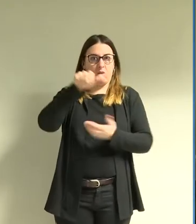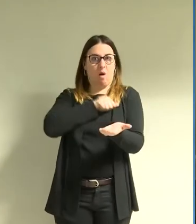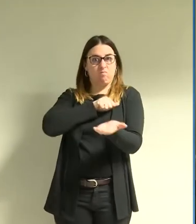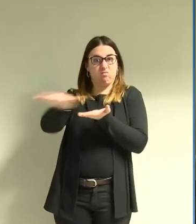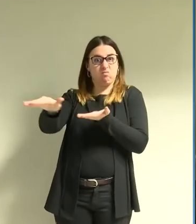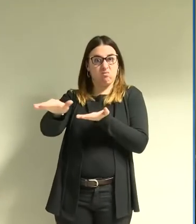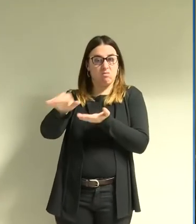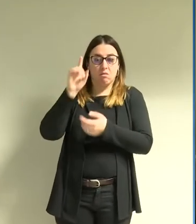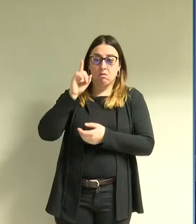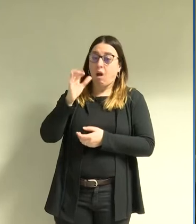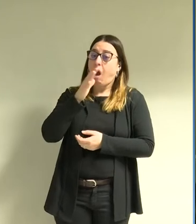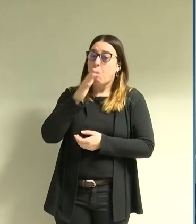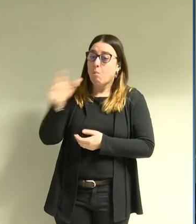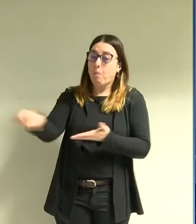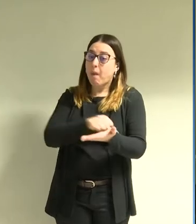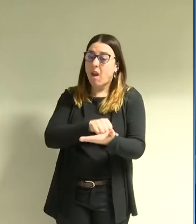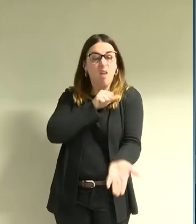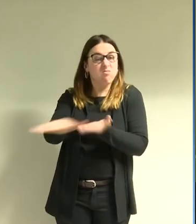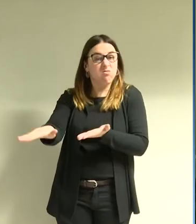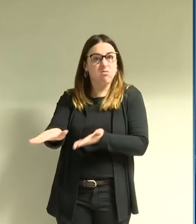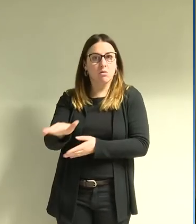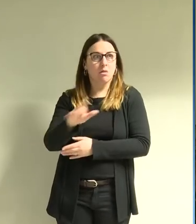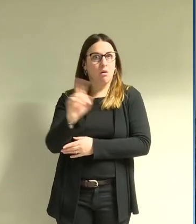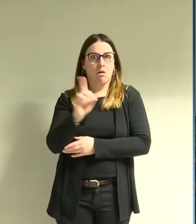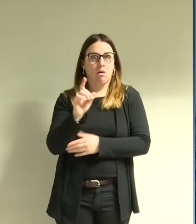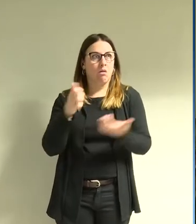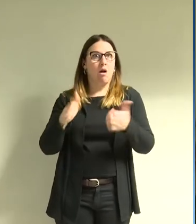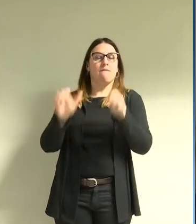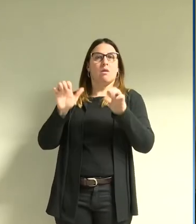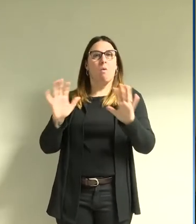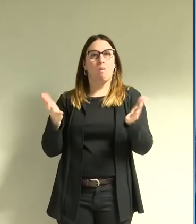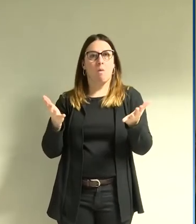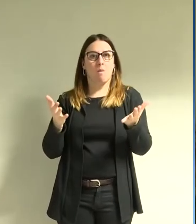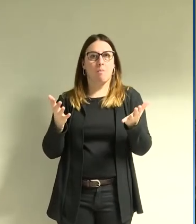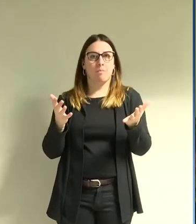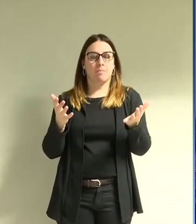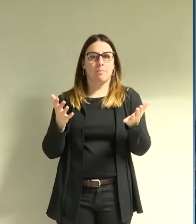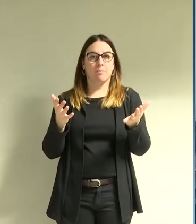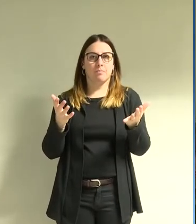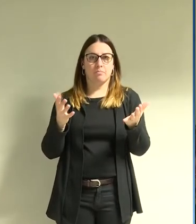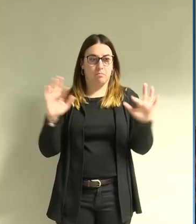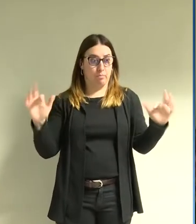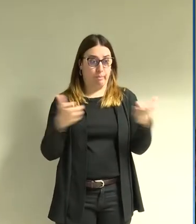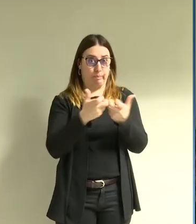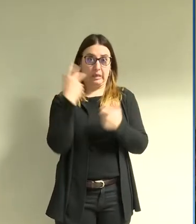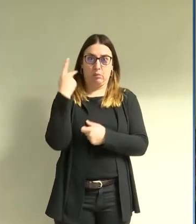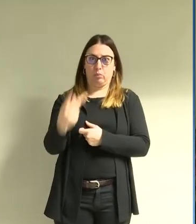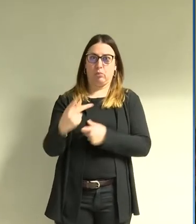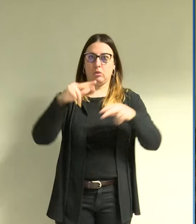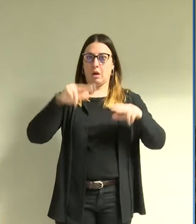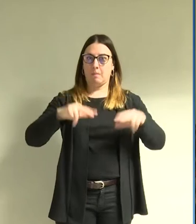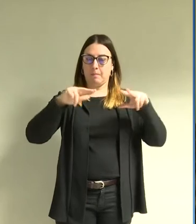fait de leur incapacité à payer le reste à charge au vu de 2 du prix de leur logement